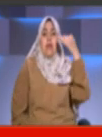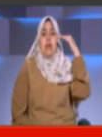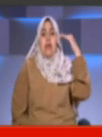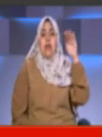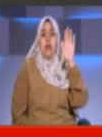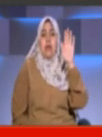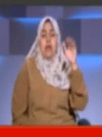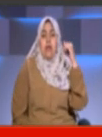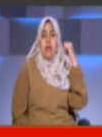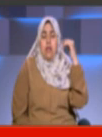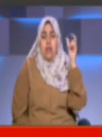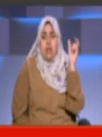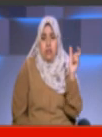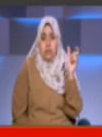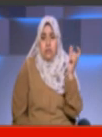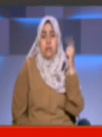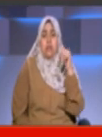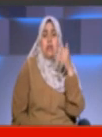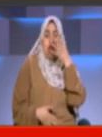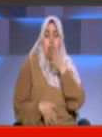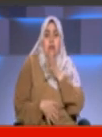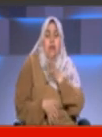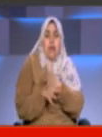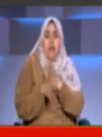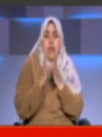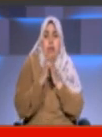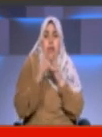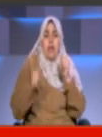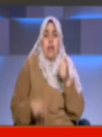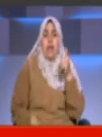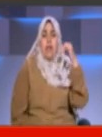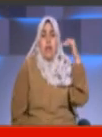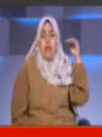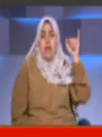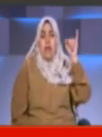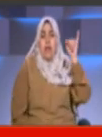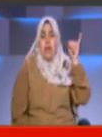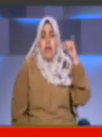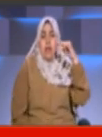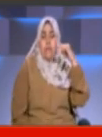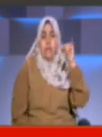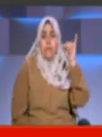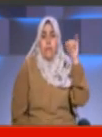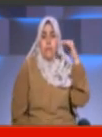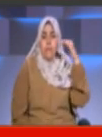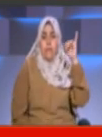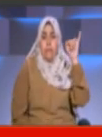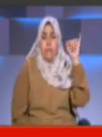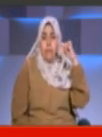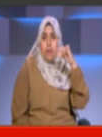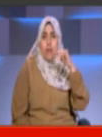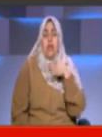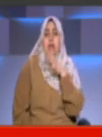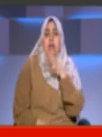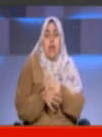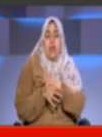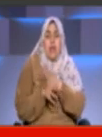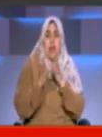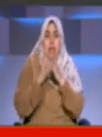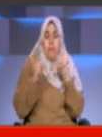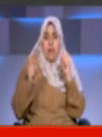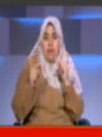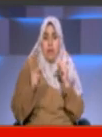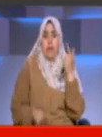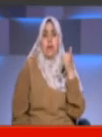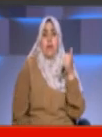حسن العزاوي، الإرهابي الإخواني أحمد محمد إبراهيم عبد الله حسين، الإرهابي الإخواني إبراهيم سالم